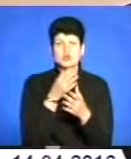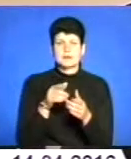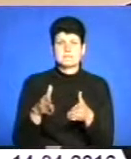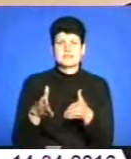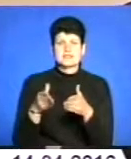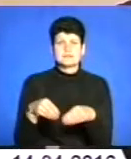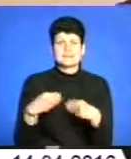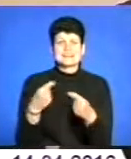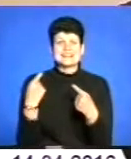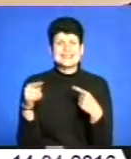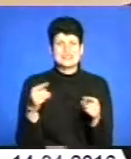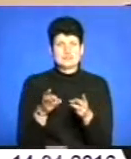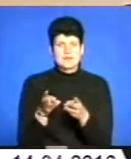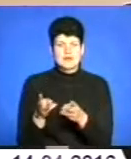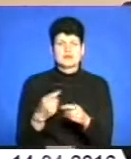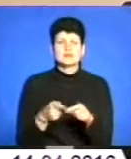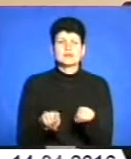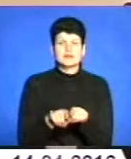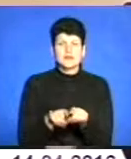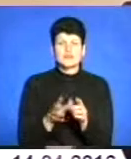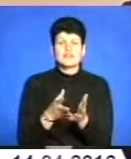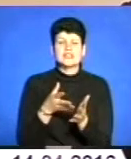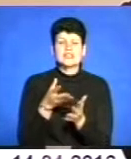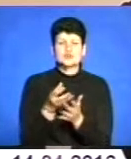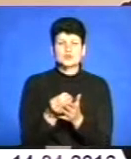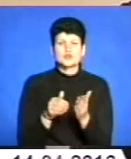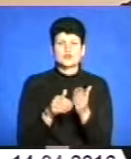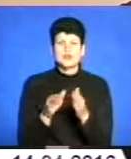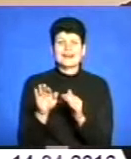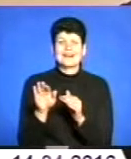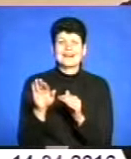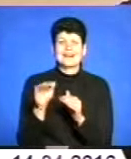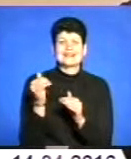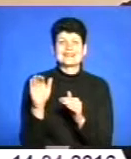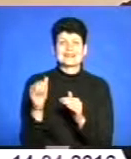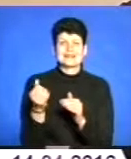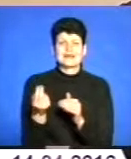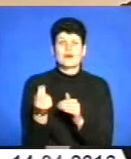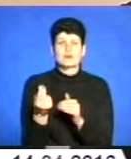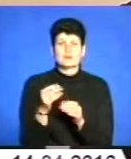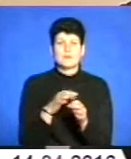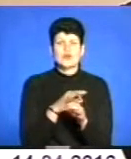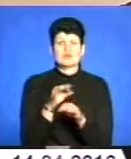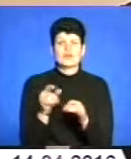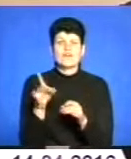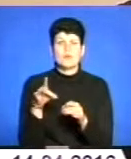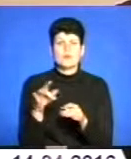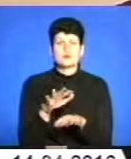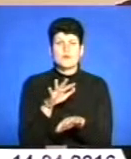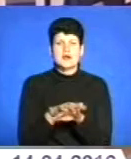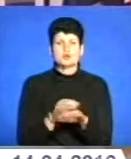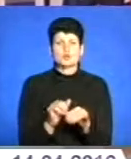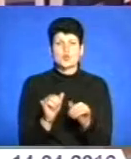завести інше паливо. Теж фінансується з допомогою кредитних коштів проєкту Європейського банку